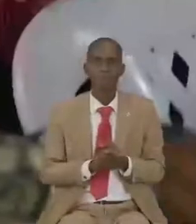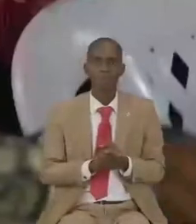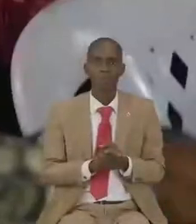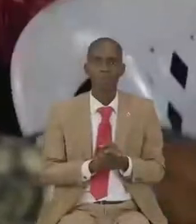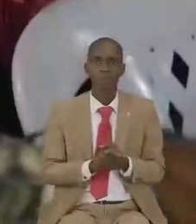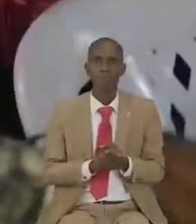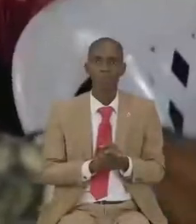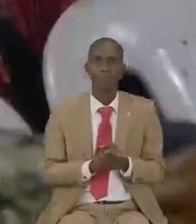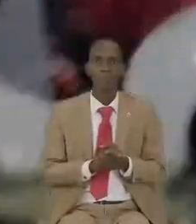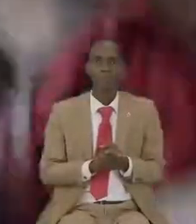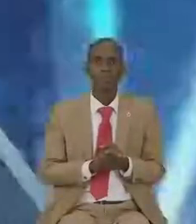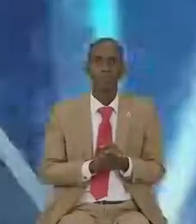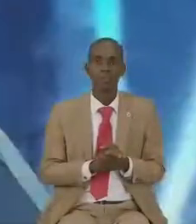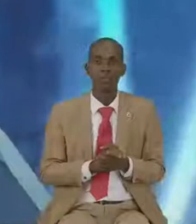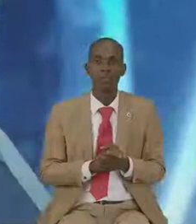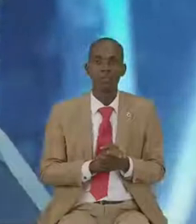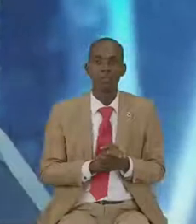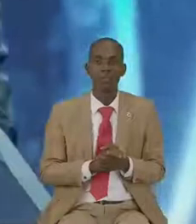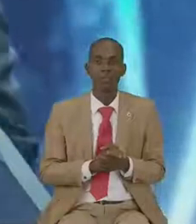viendra.